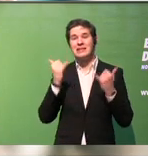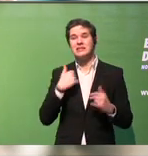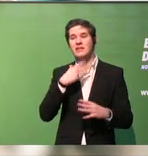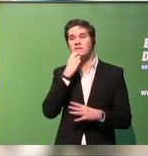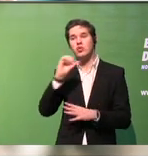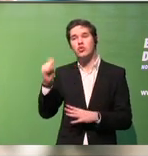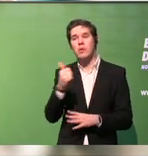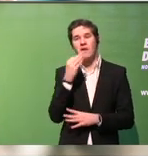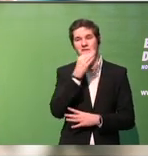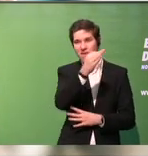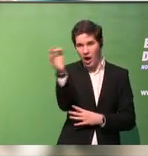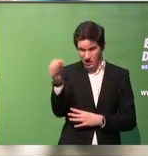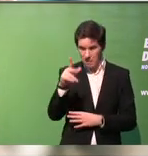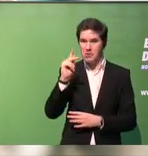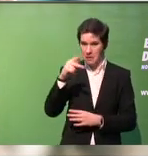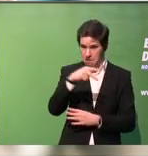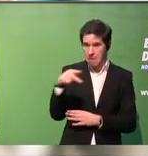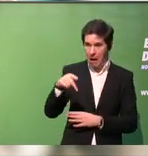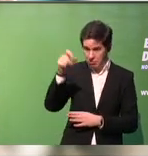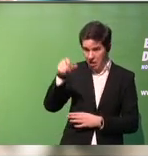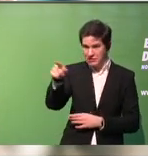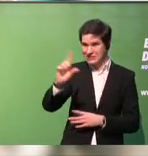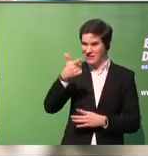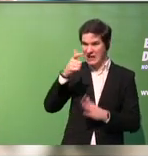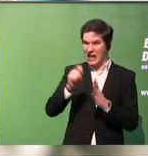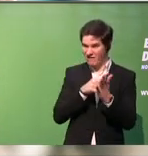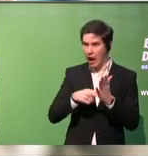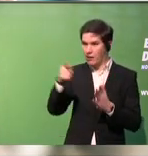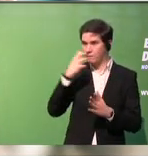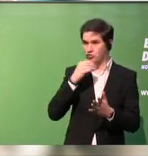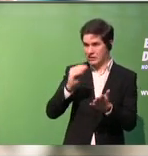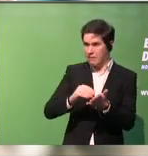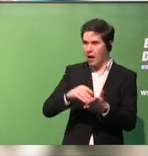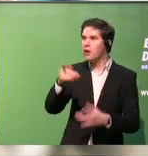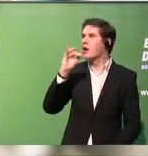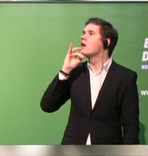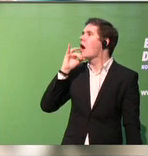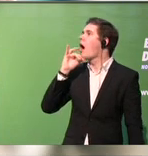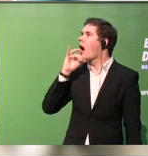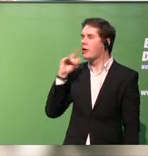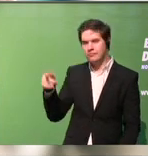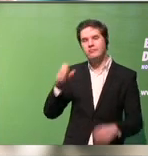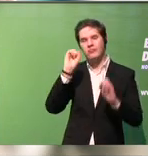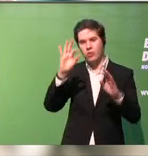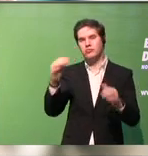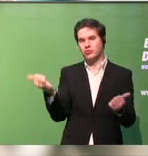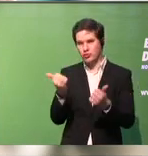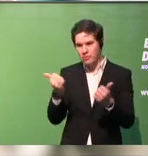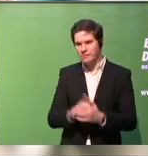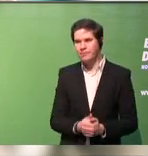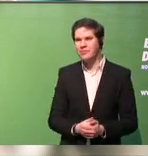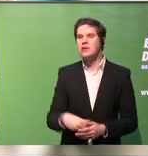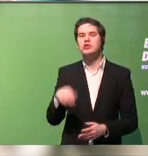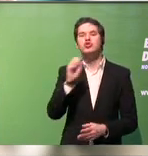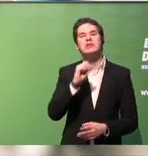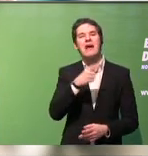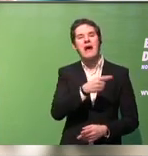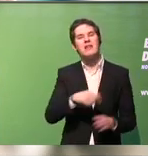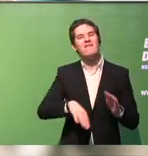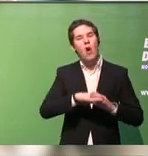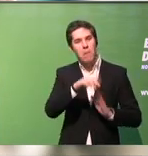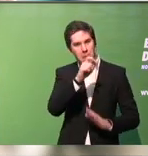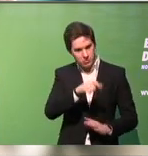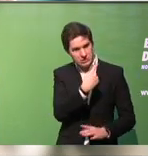Peter Alberts, möchtest du im zweiten Wahlgang wieder antreten? Wunderbar. Stefan Volpert, möchtest du im